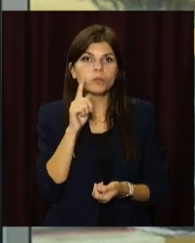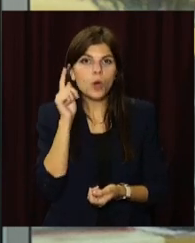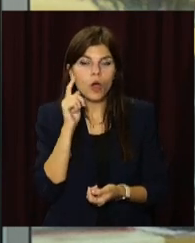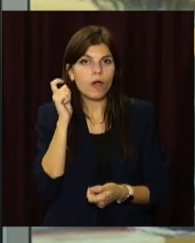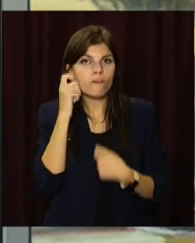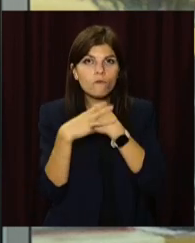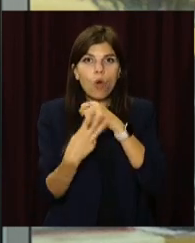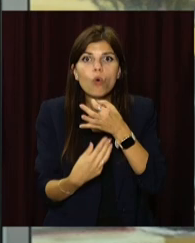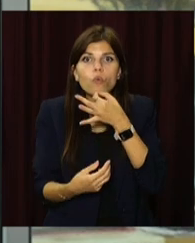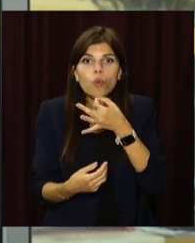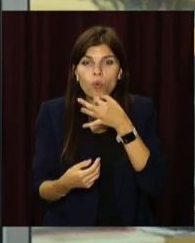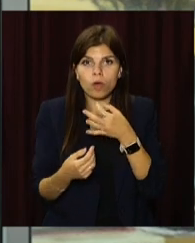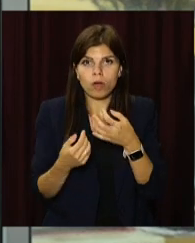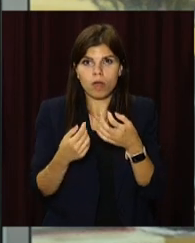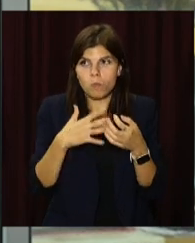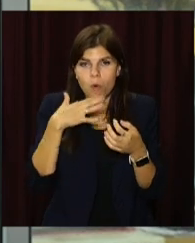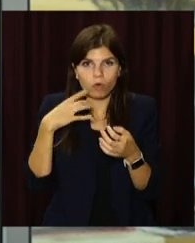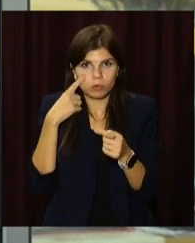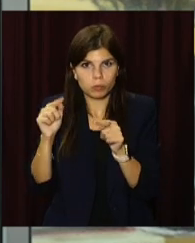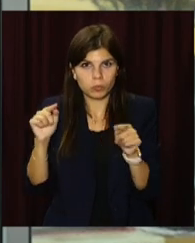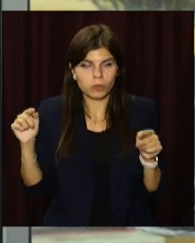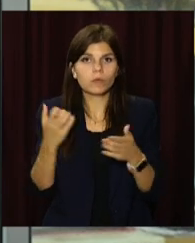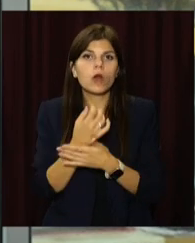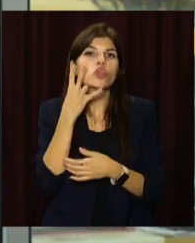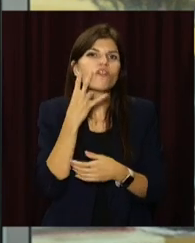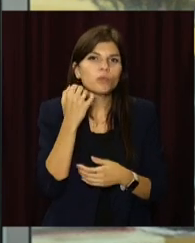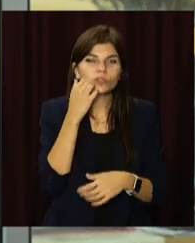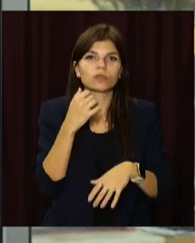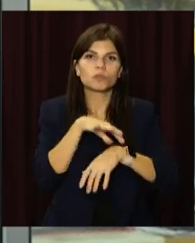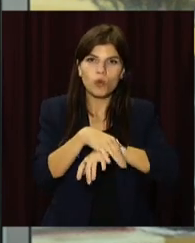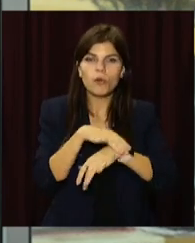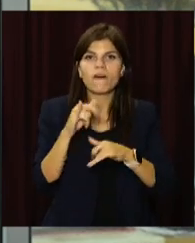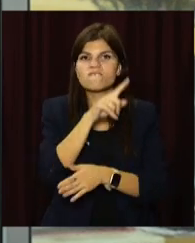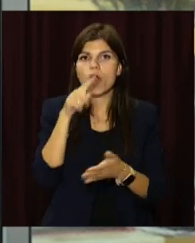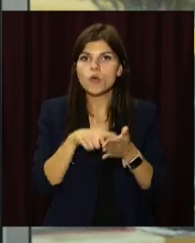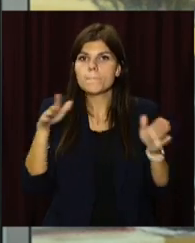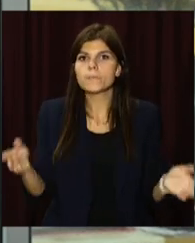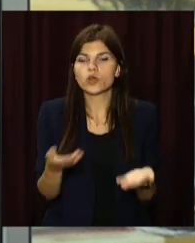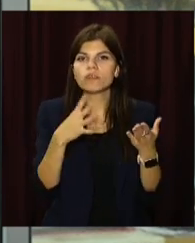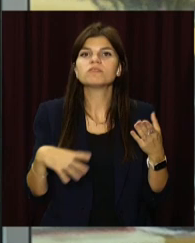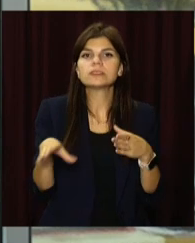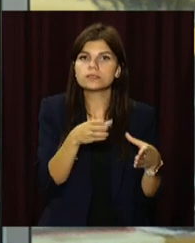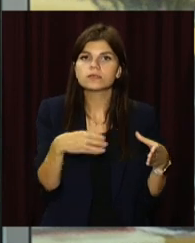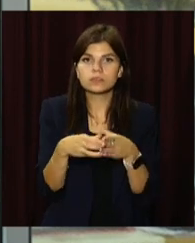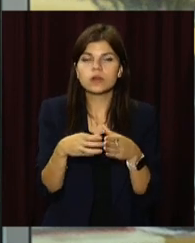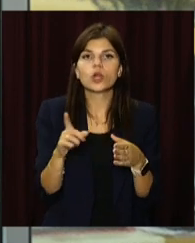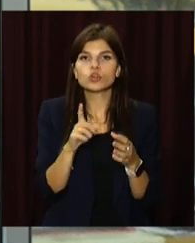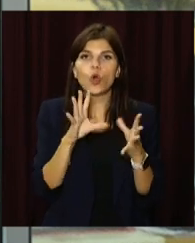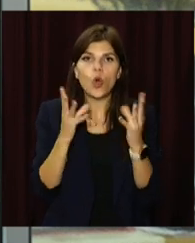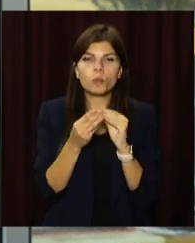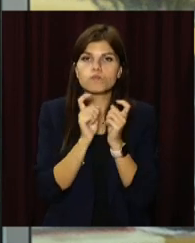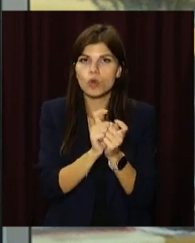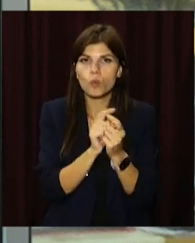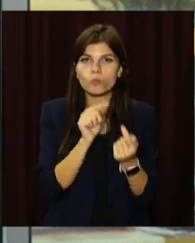області. Це третя нарада після Нікополя та Новомосковська, де піднімаються питання об'єднання всіх структур для спільної боротьби